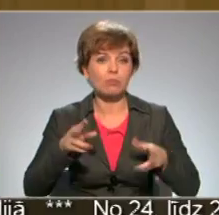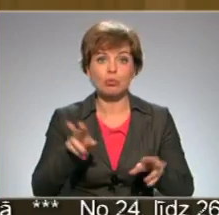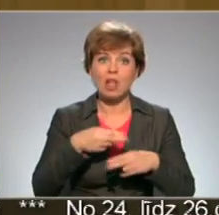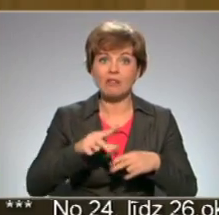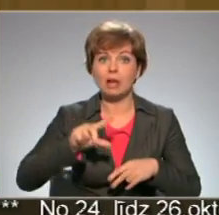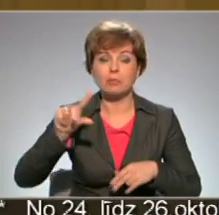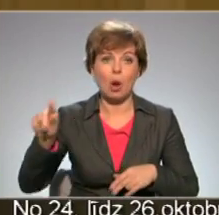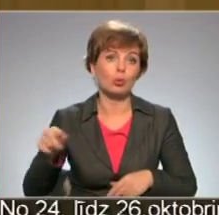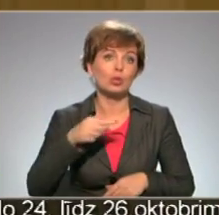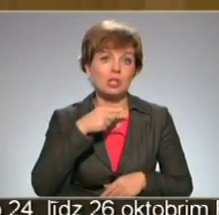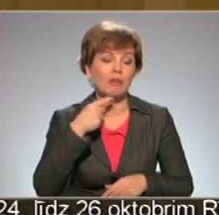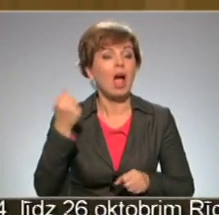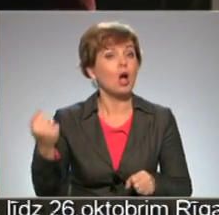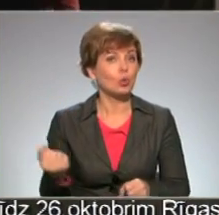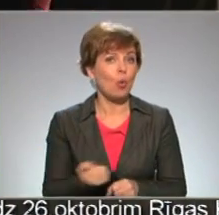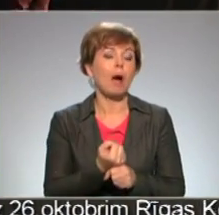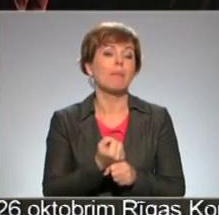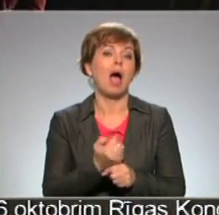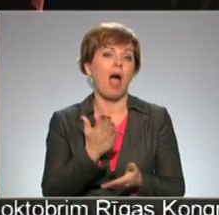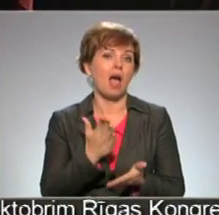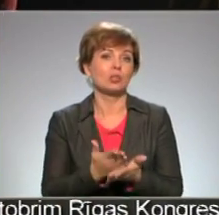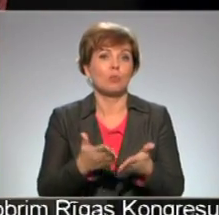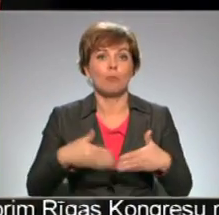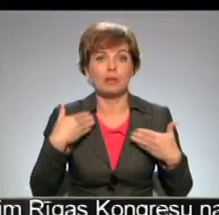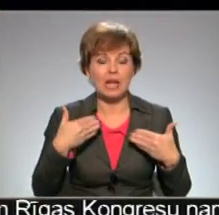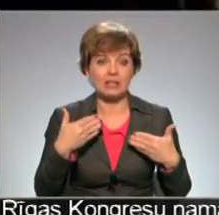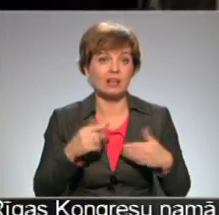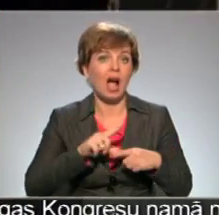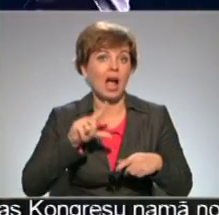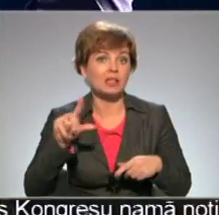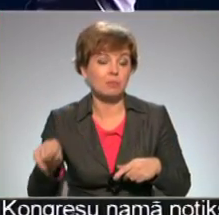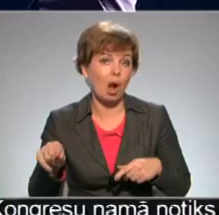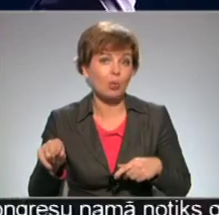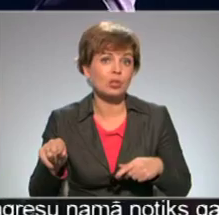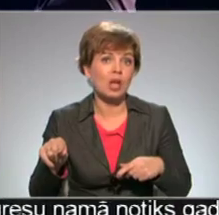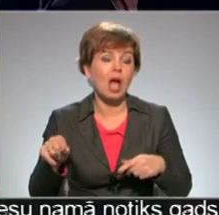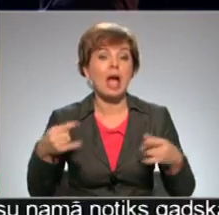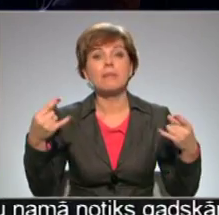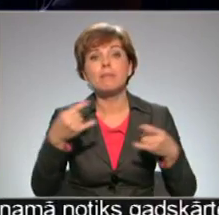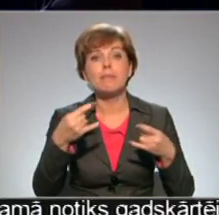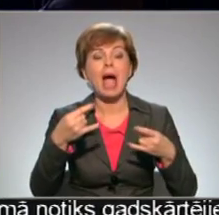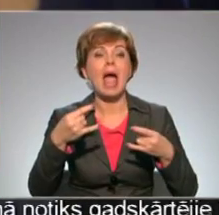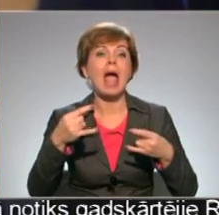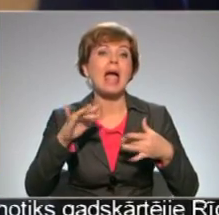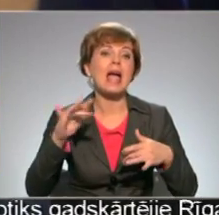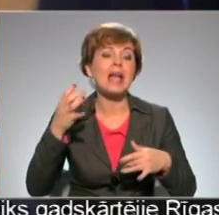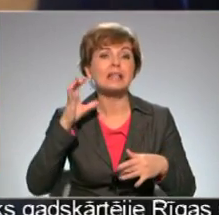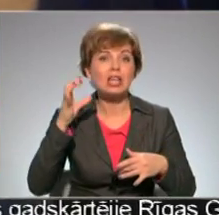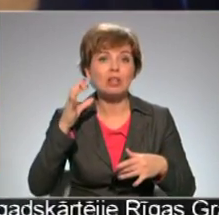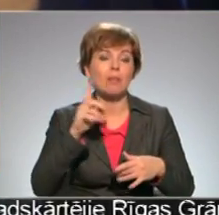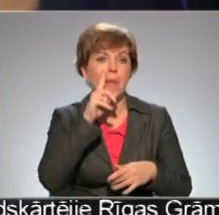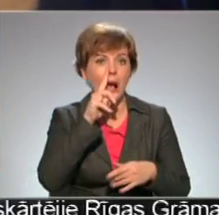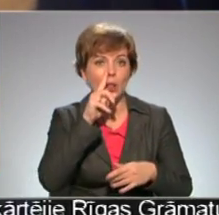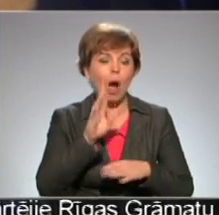uz Krieviju. Tomēr esmu ļoti priecīgs, kādu braucu, jo mediji ļoti daudz melo, kā austrum, tā